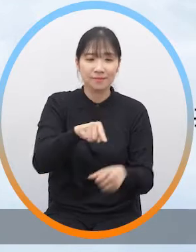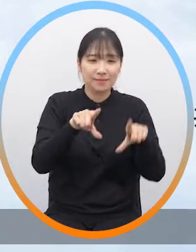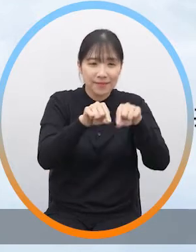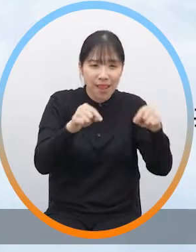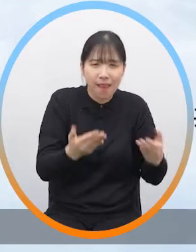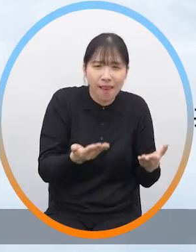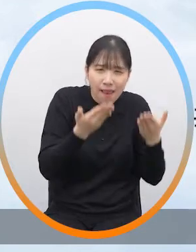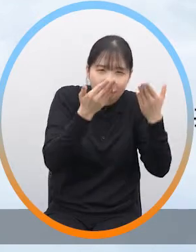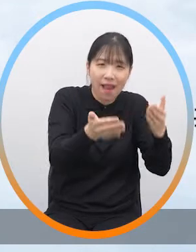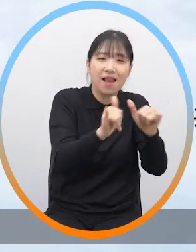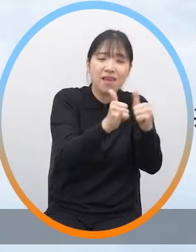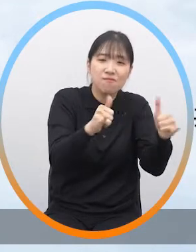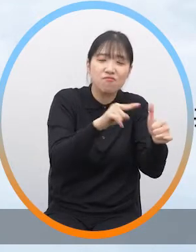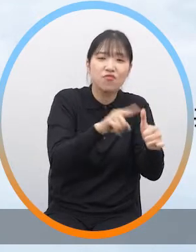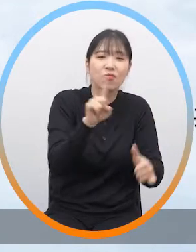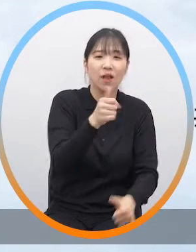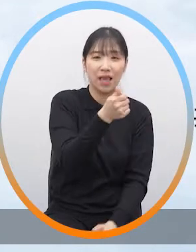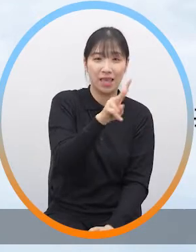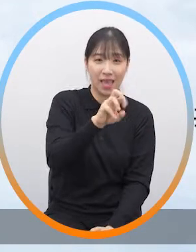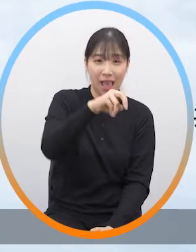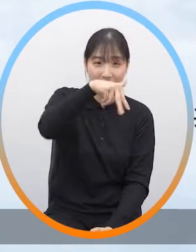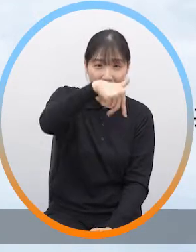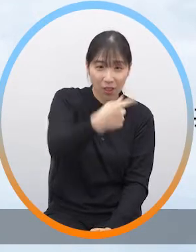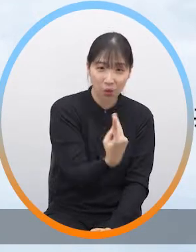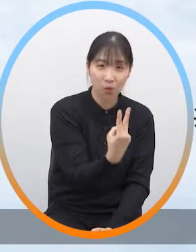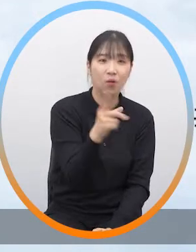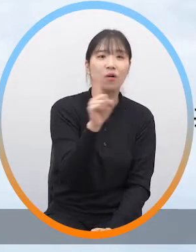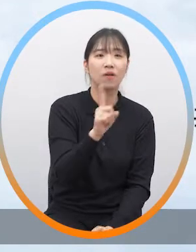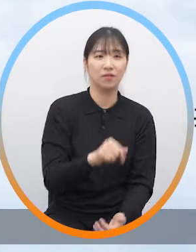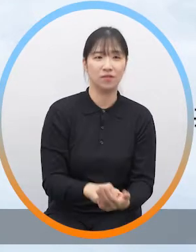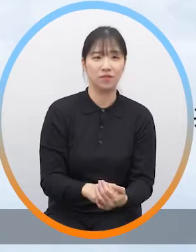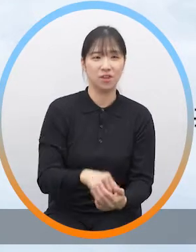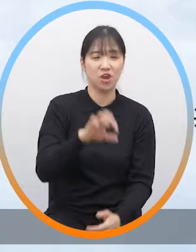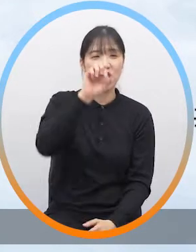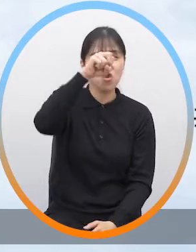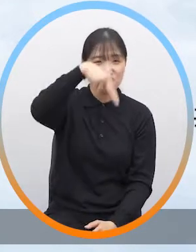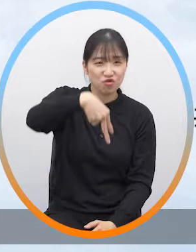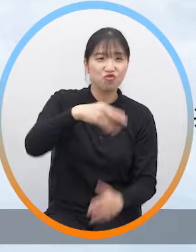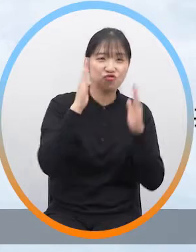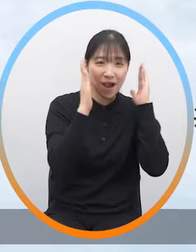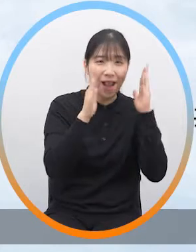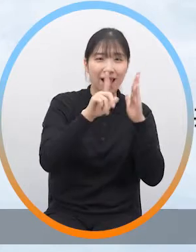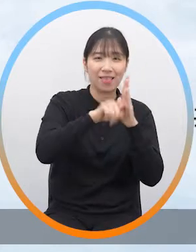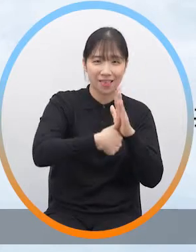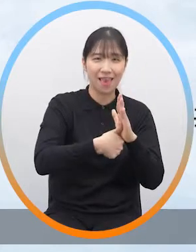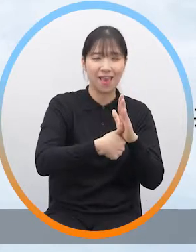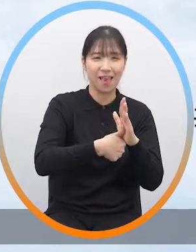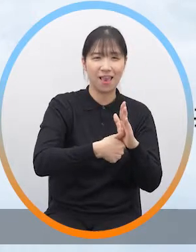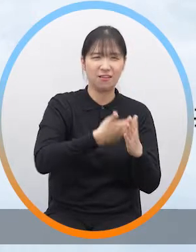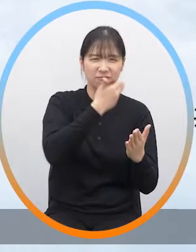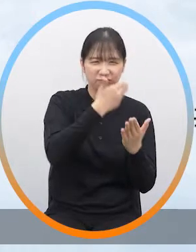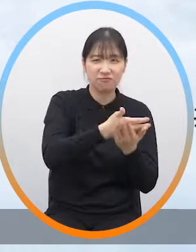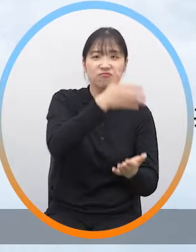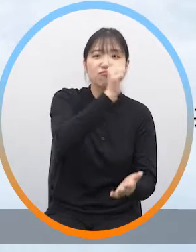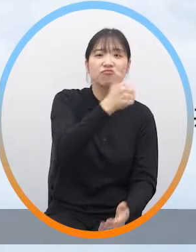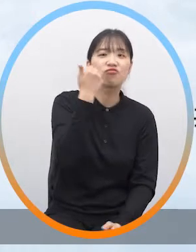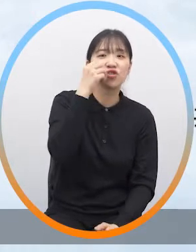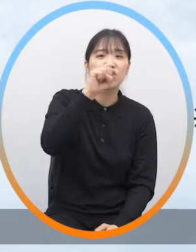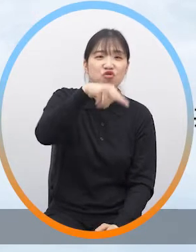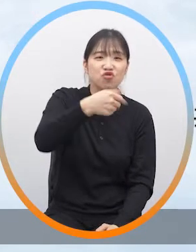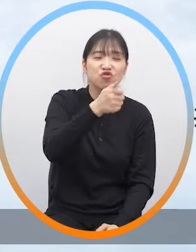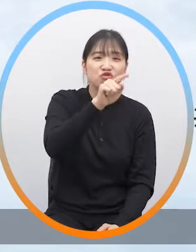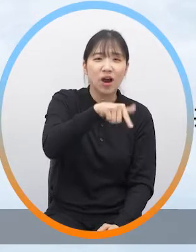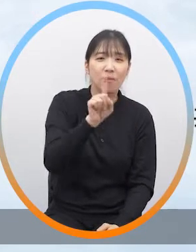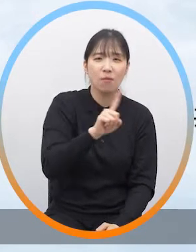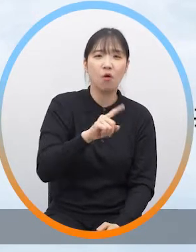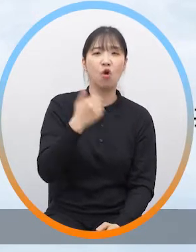제향 인물에 있어서도 향교는 이른바 유학에 있어서 종주라고 하는 이 유학이라고 하는 것은